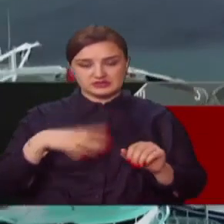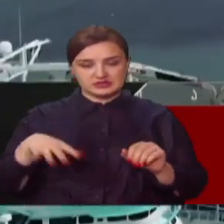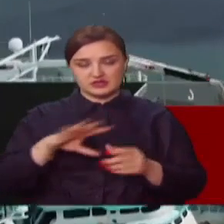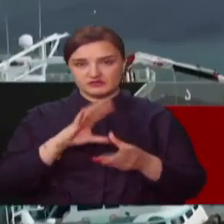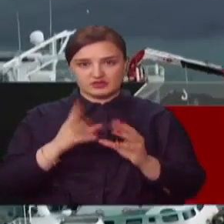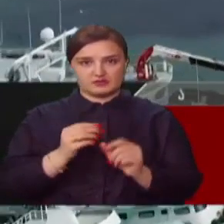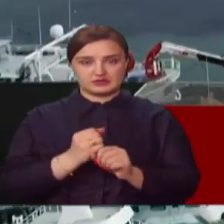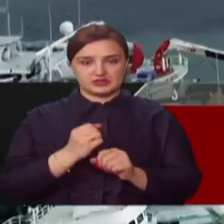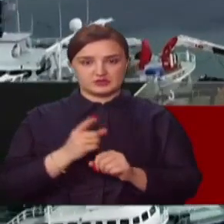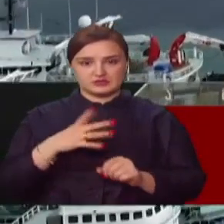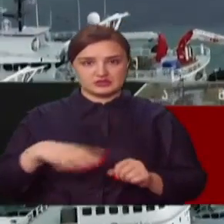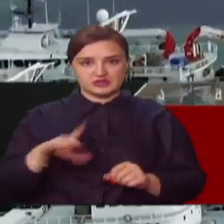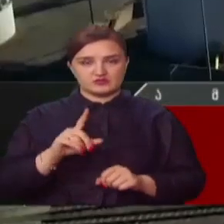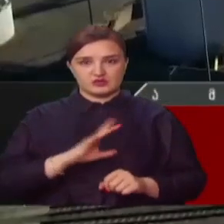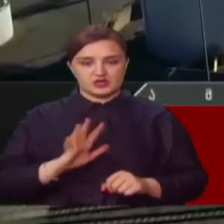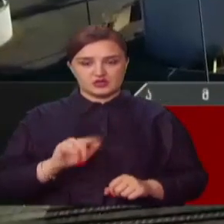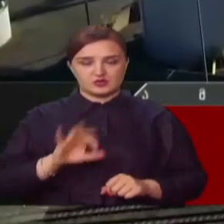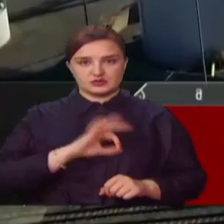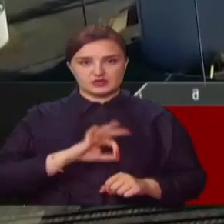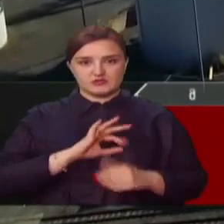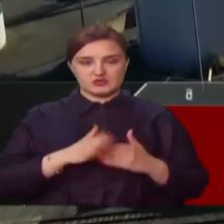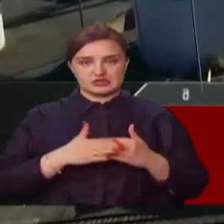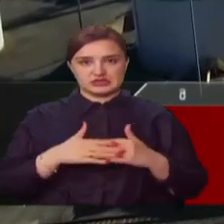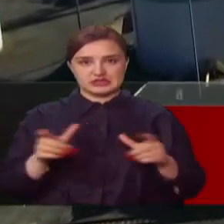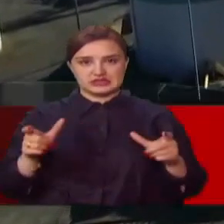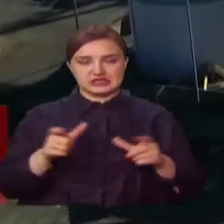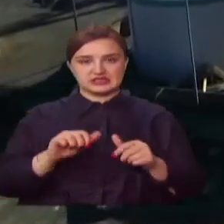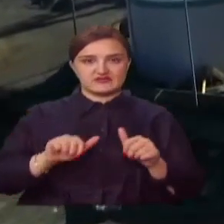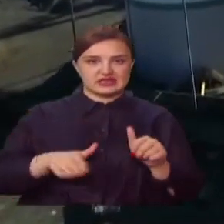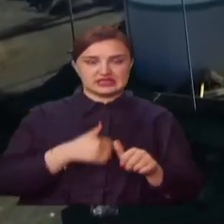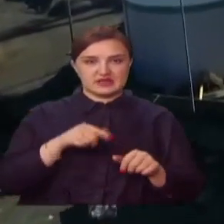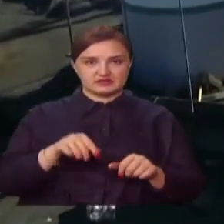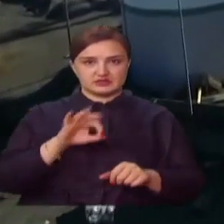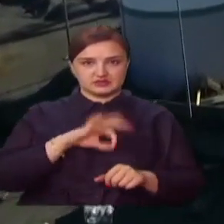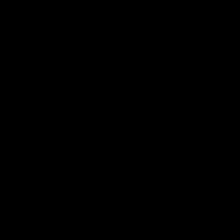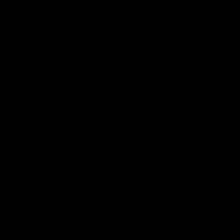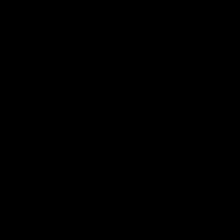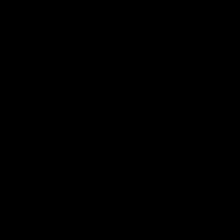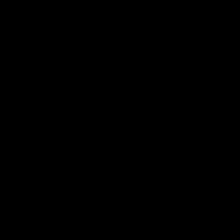ყველაფერს აკეთებს, რათა ქვეყანა არ იყოს გამოყენებული სანქციების გვერდის ავლის მიზნით.